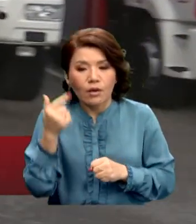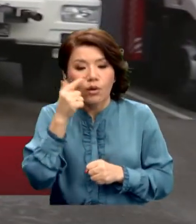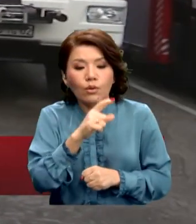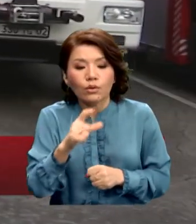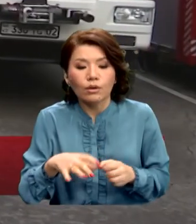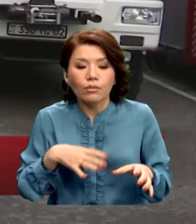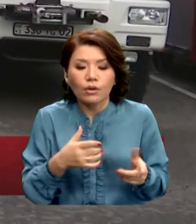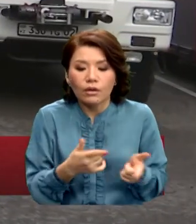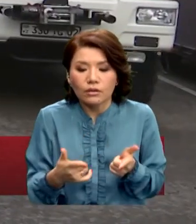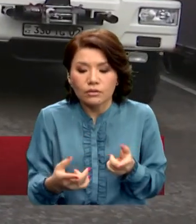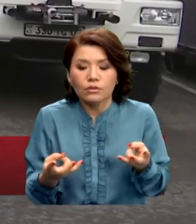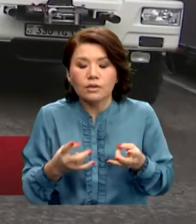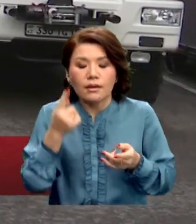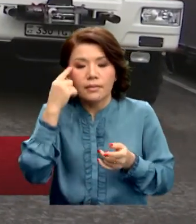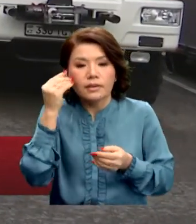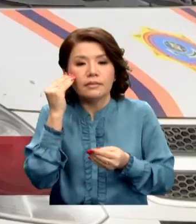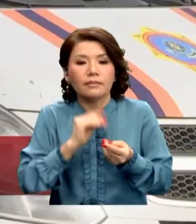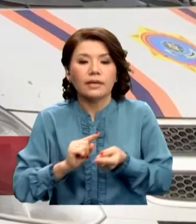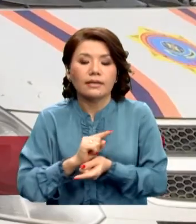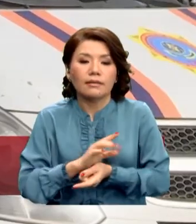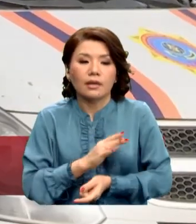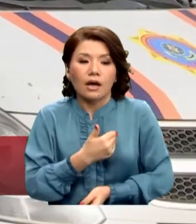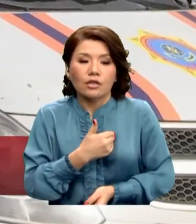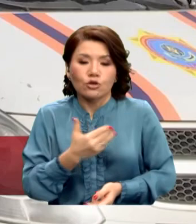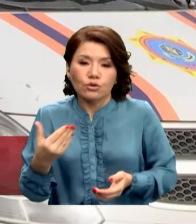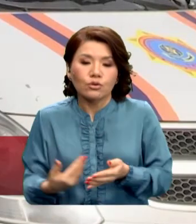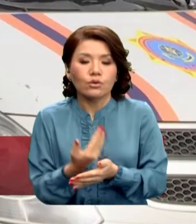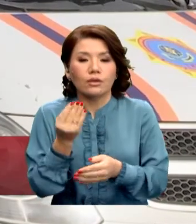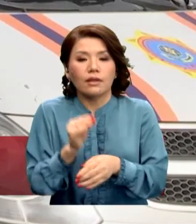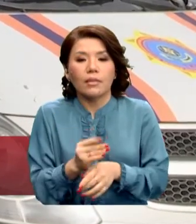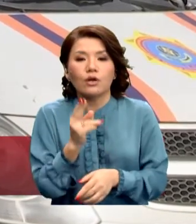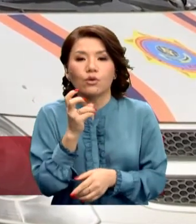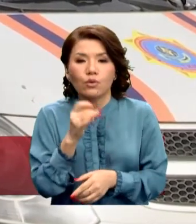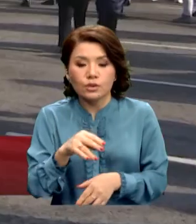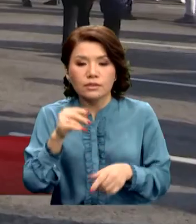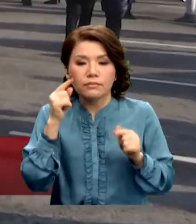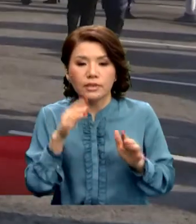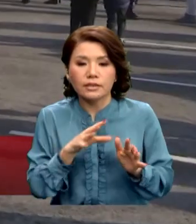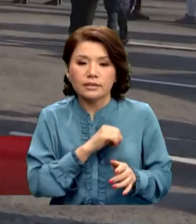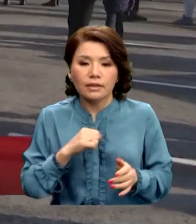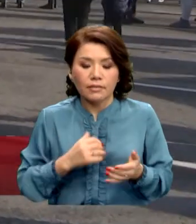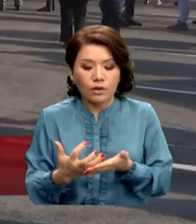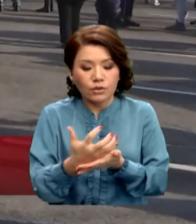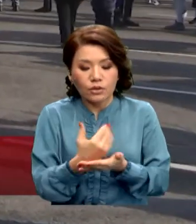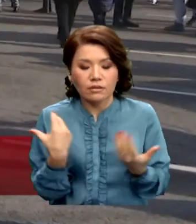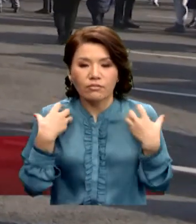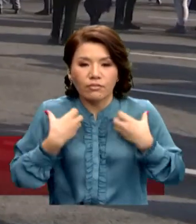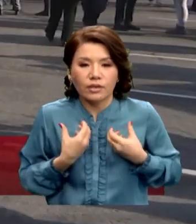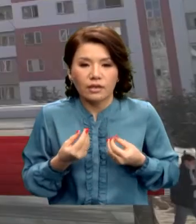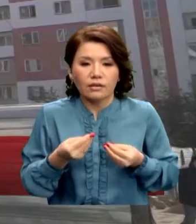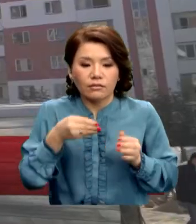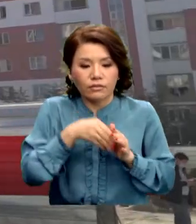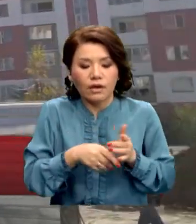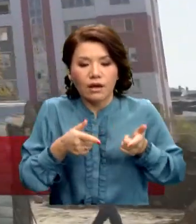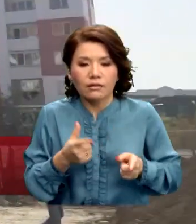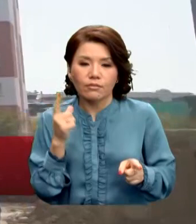о подготовке к такому происшествию. Многие из них захотели пройти дополнительные курсы и даже решили собрать у себя дома тревожные чемоданчики.